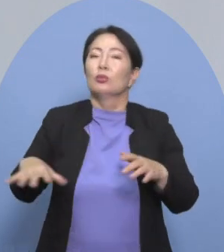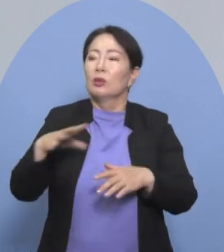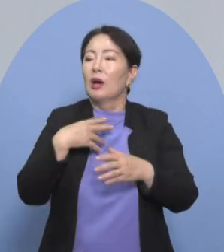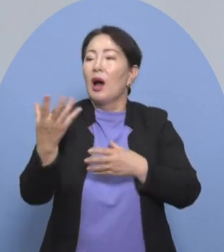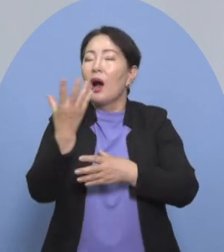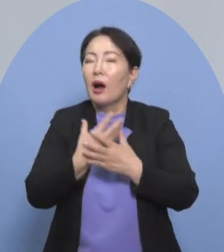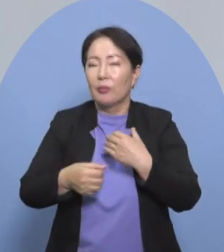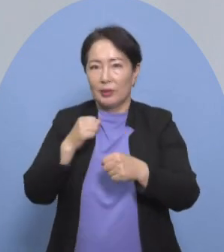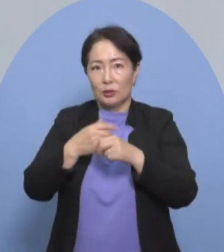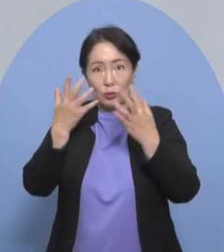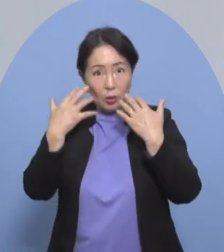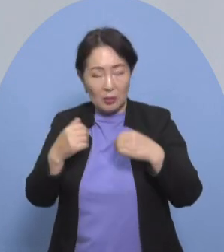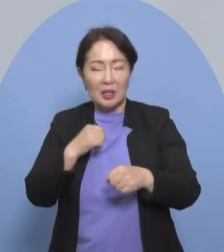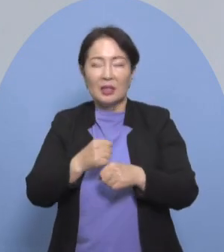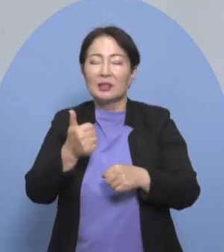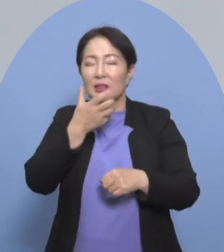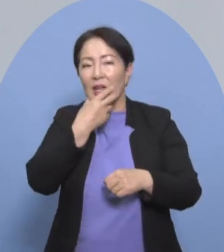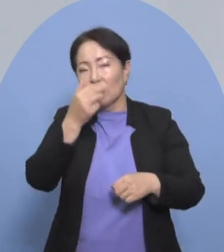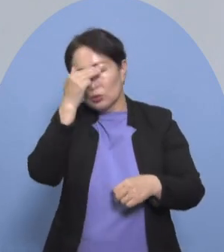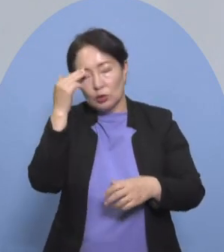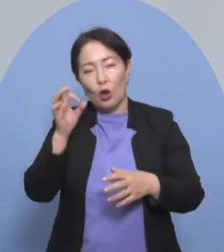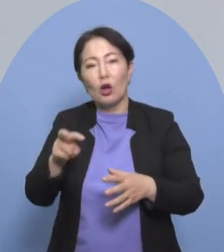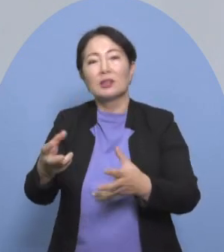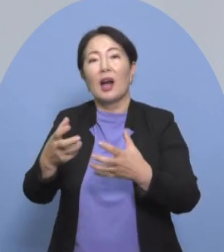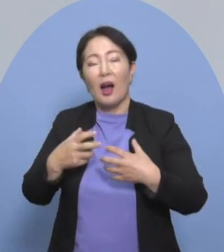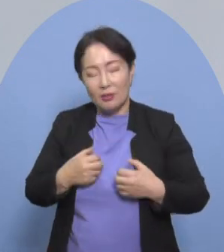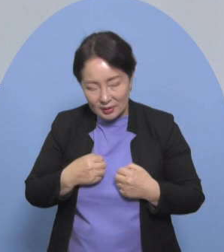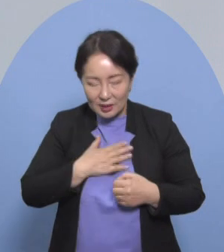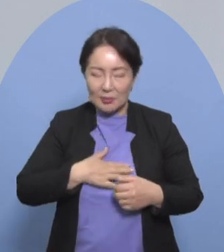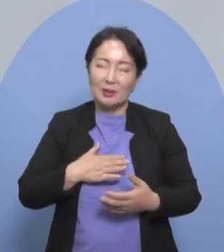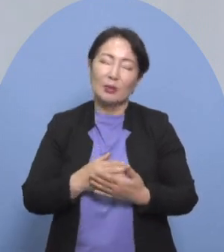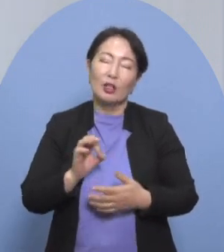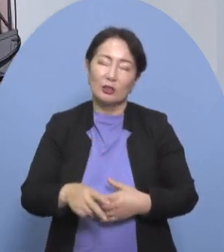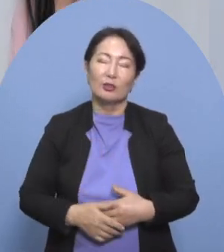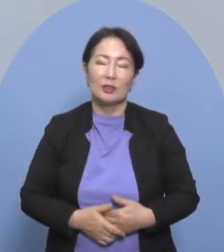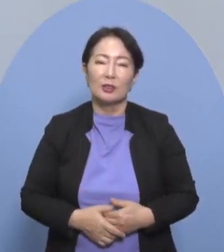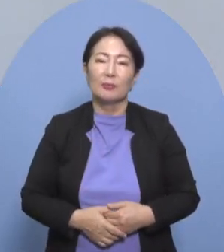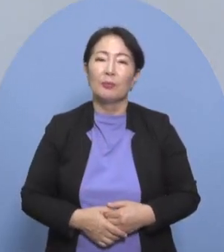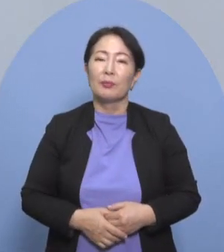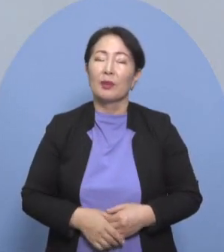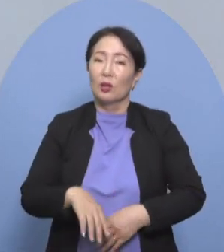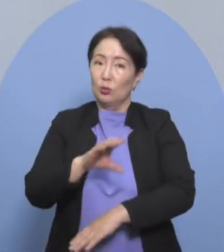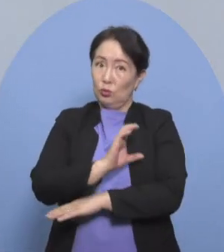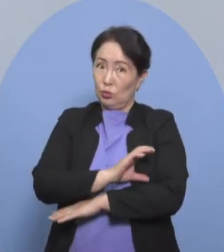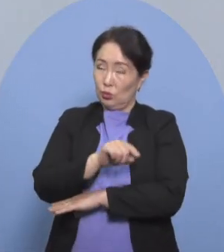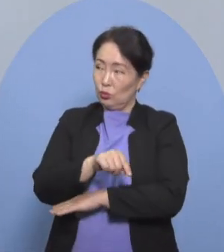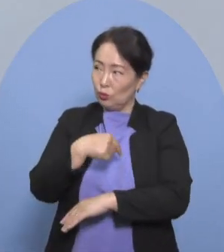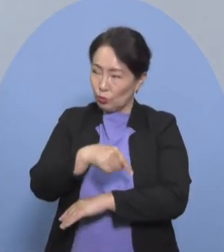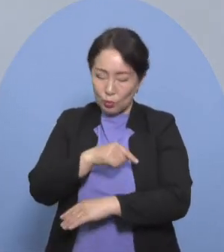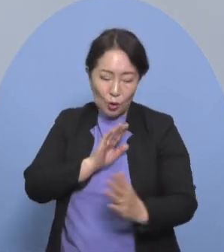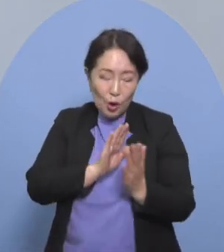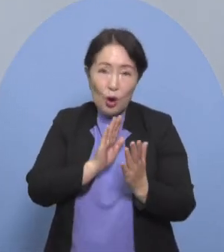хамтран үйл ажиллагаа зохион байгуулж ийм сайхан туршлагыг олж авлаа гэж олзуурхаж байна. Одоо сургуульд хамгийн их